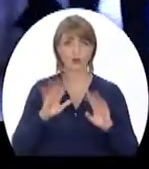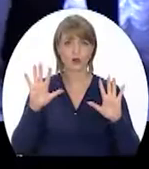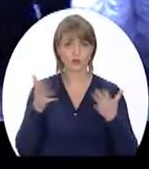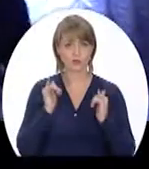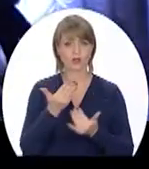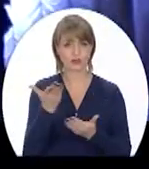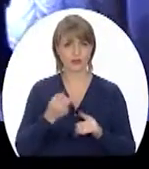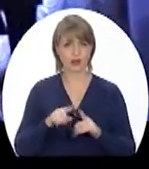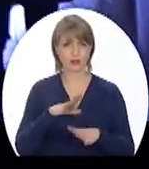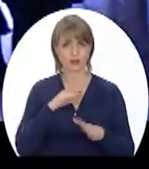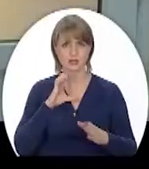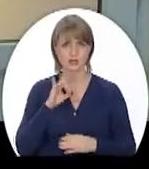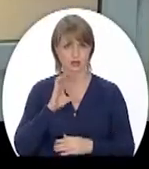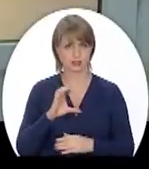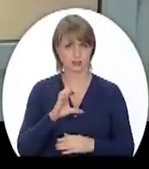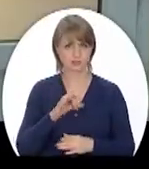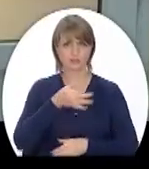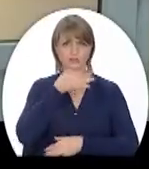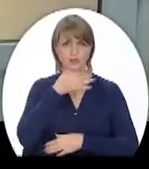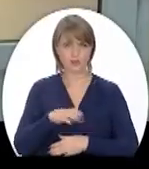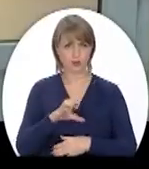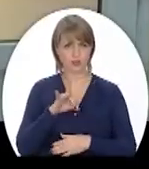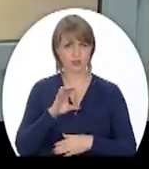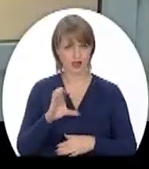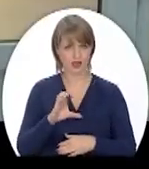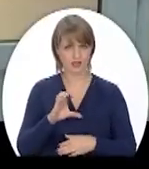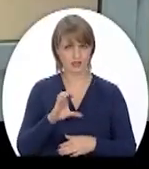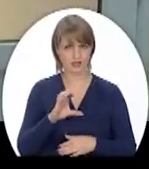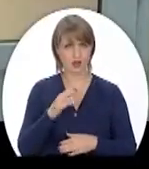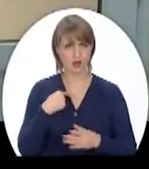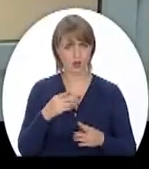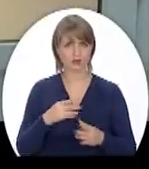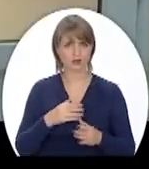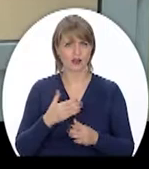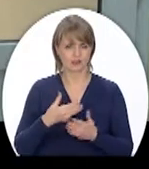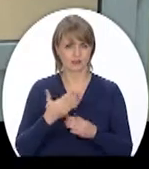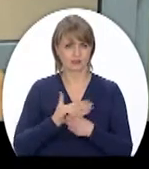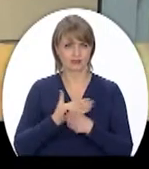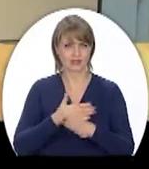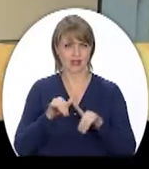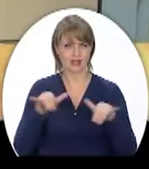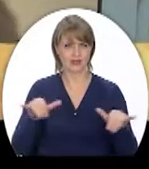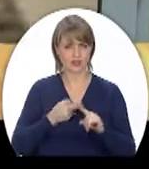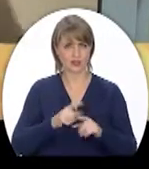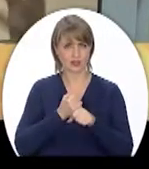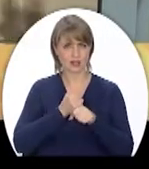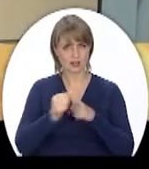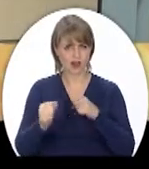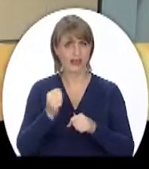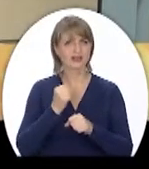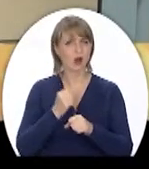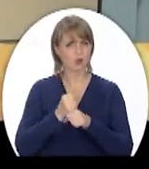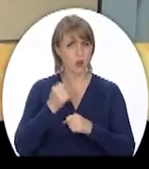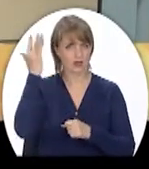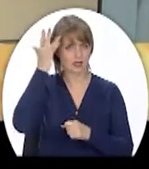Для них это был стресс. Любой стресс, он идет на развитие, потому что заставляет работать, то есть